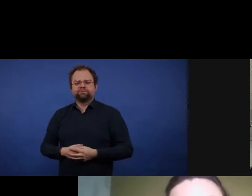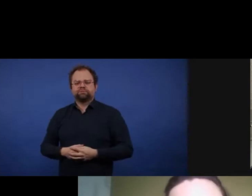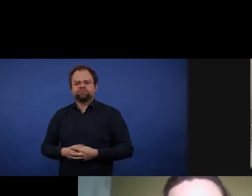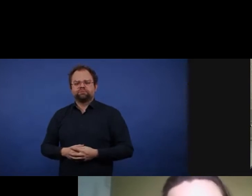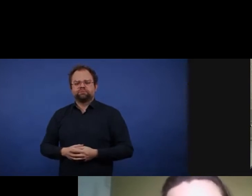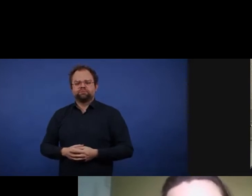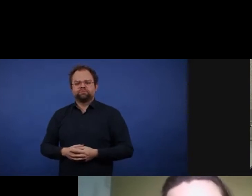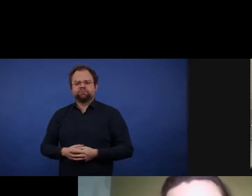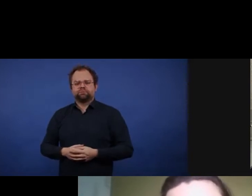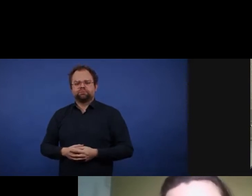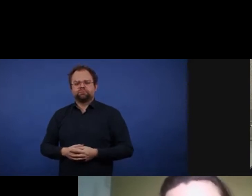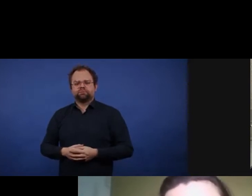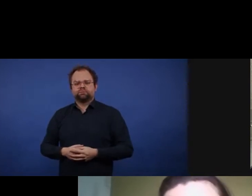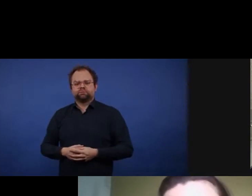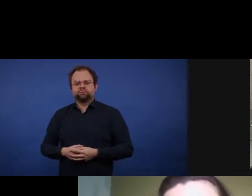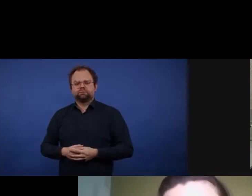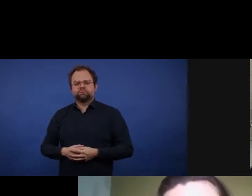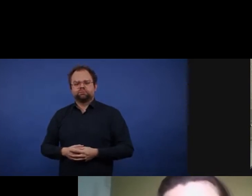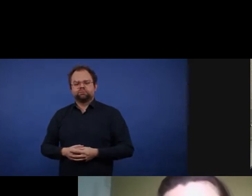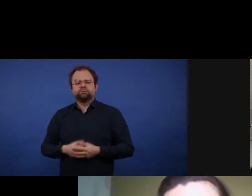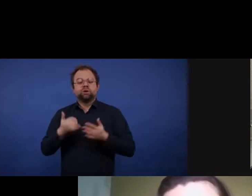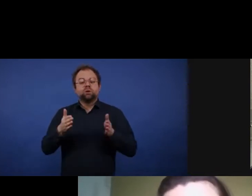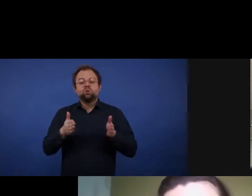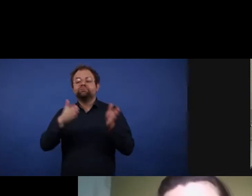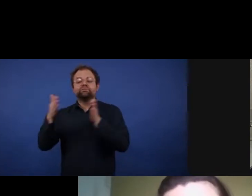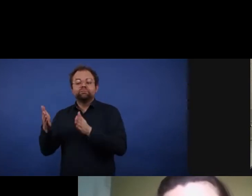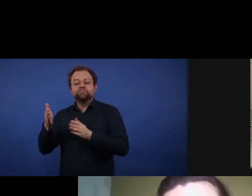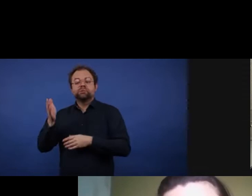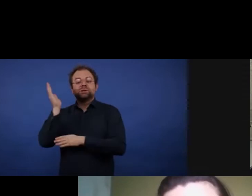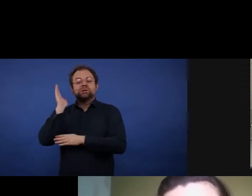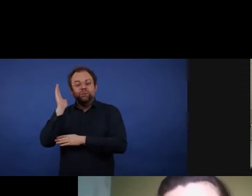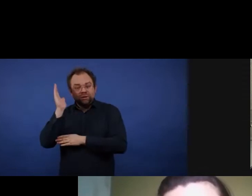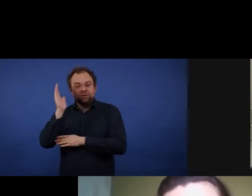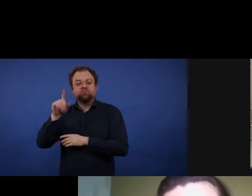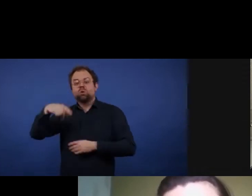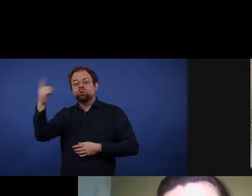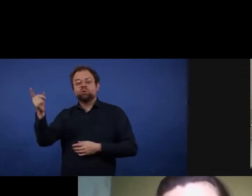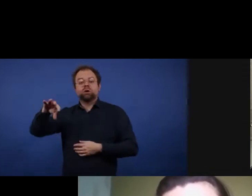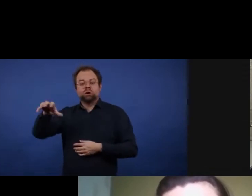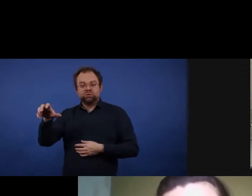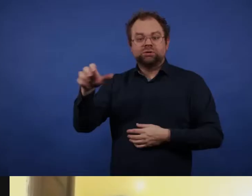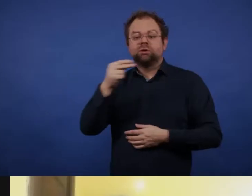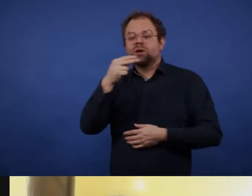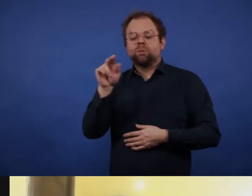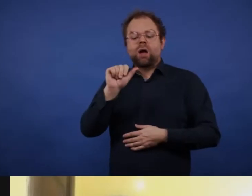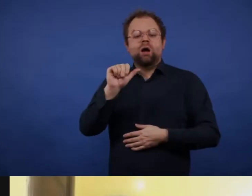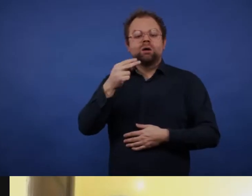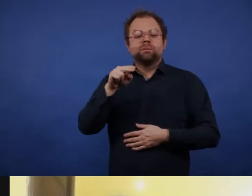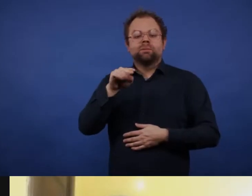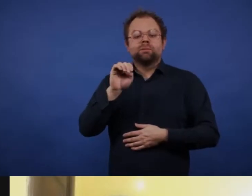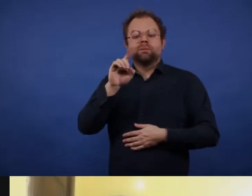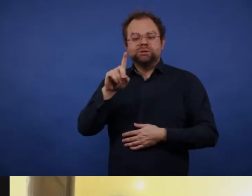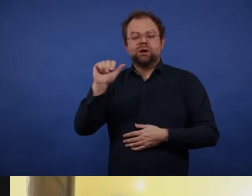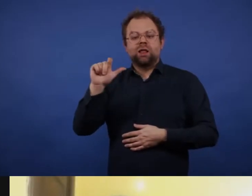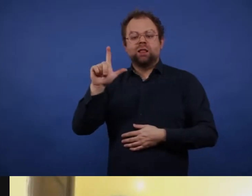Ahmad is from Sudan. هو law student